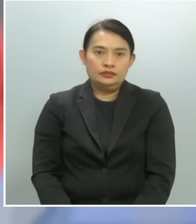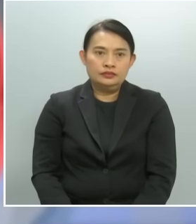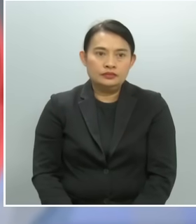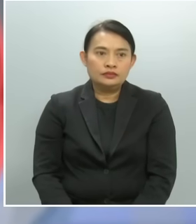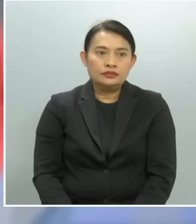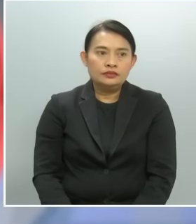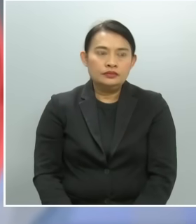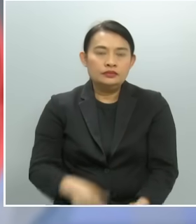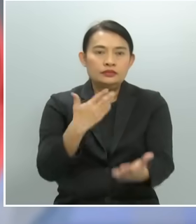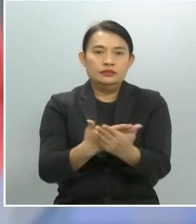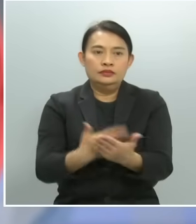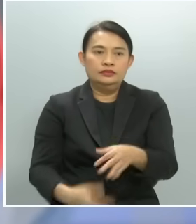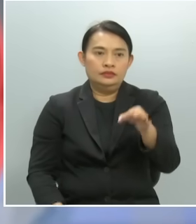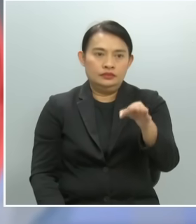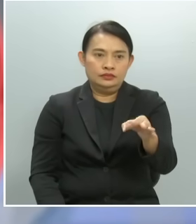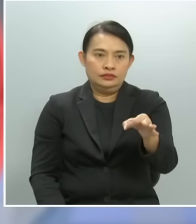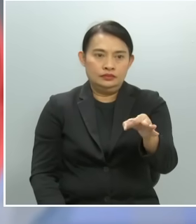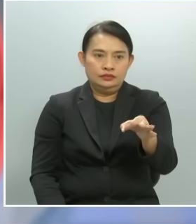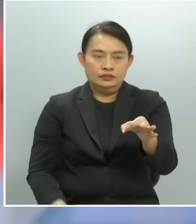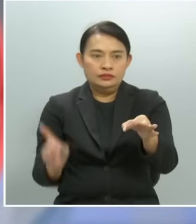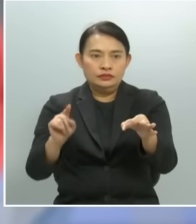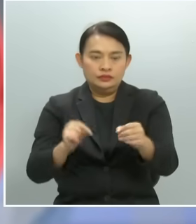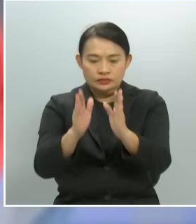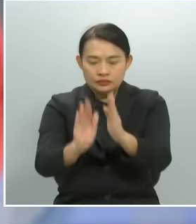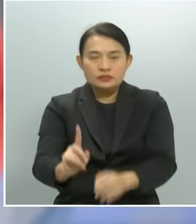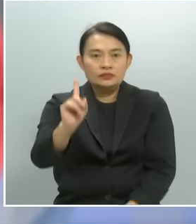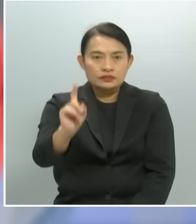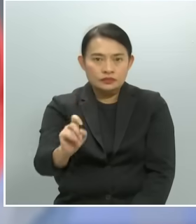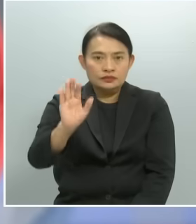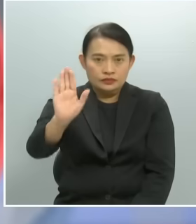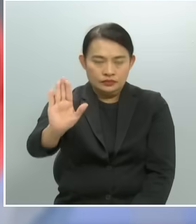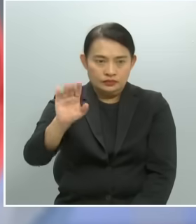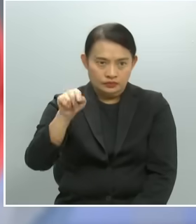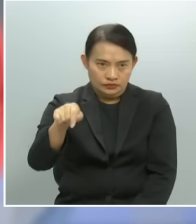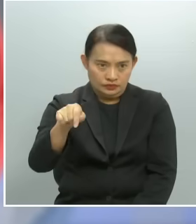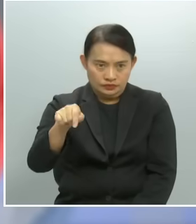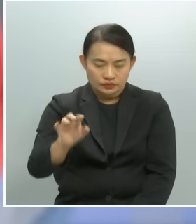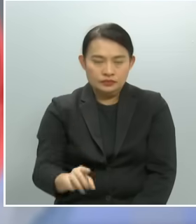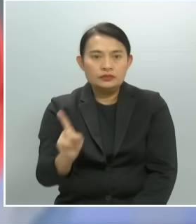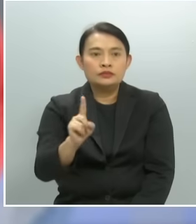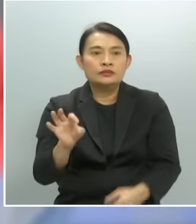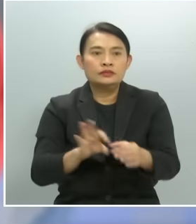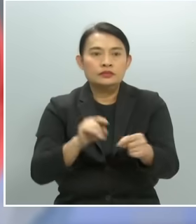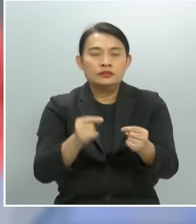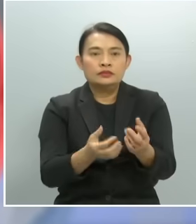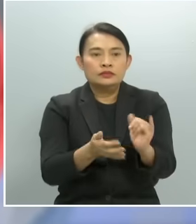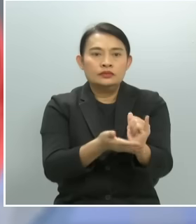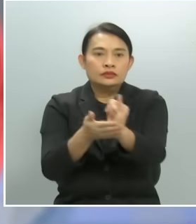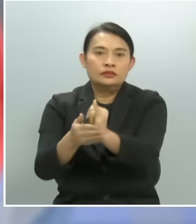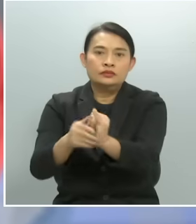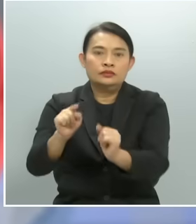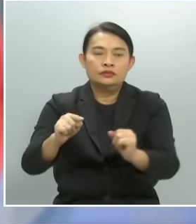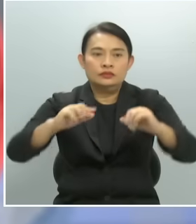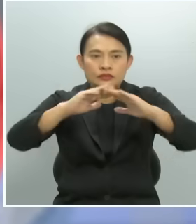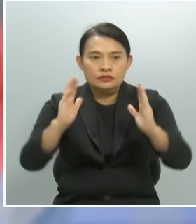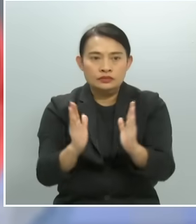คือลักษณะที่หมวยเคยเห็นไหมเวลาที่ญาติๆเค้าเสียอาวุธญาติคนเสียชีวิตเนี่ยเวลาเขาขับรถกลับเอาศพเนี่ยไปที่วัดหรือย้ายที่